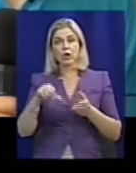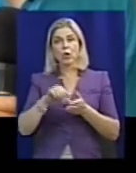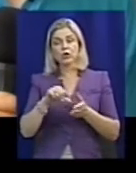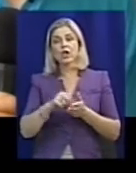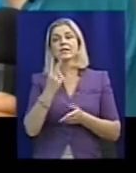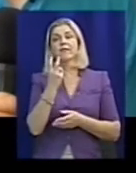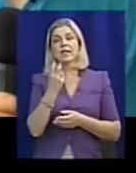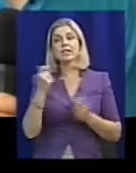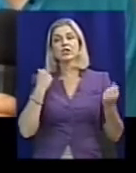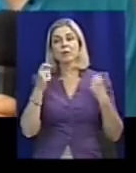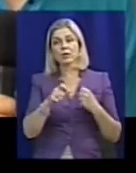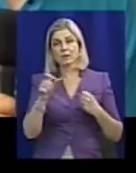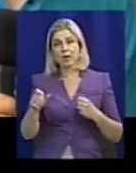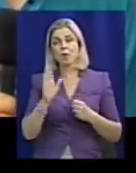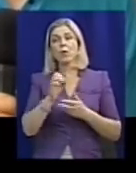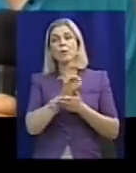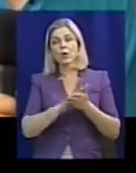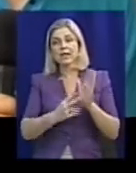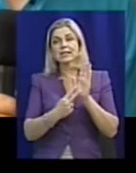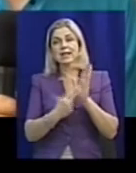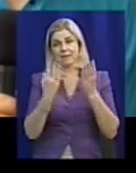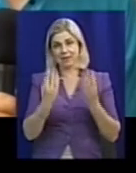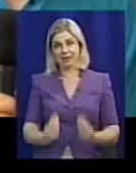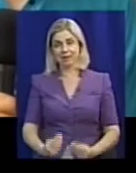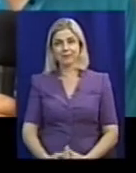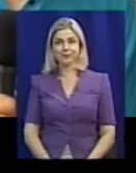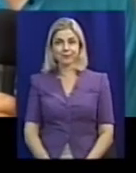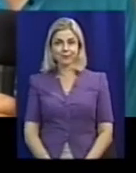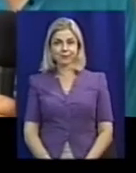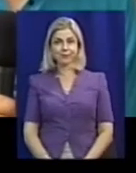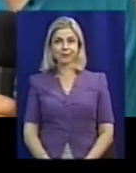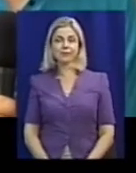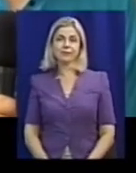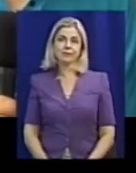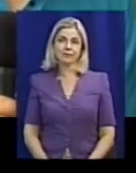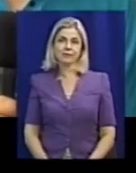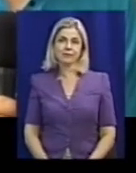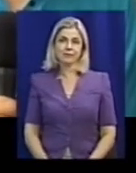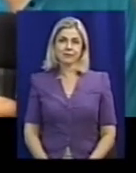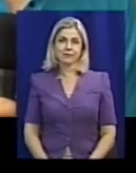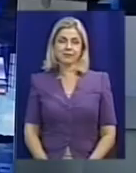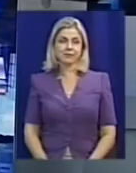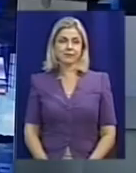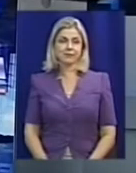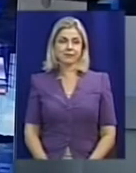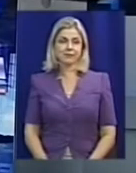спортсменів. Турніри триватимуть 7 днів. Володимир Сипанов, Андрій Заворотній, телевізійні новини Миколаївщини.